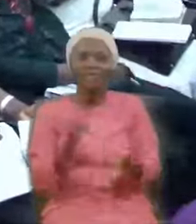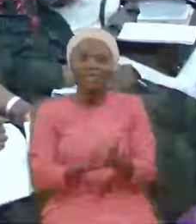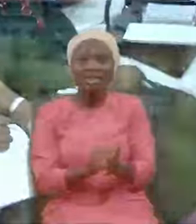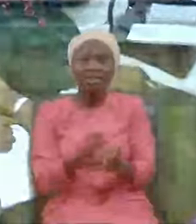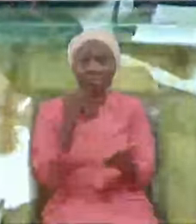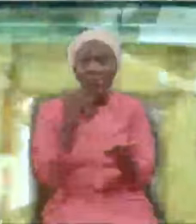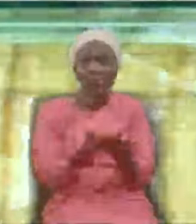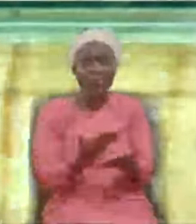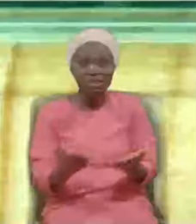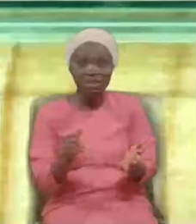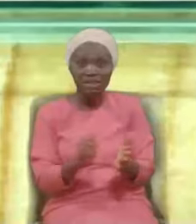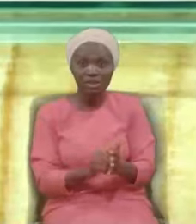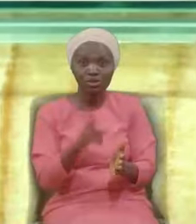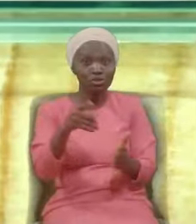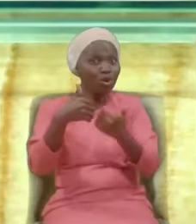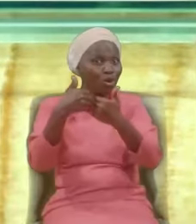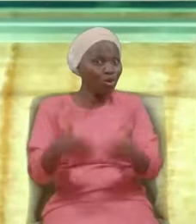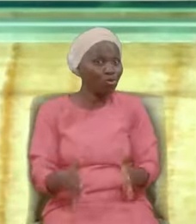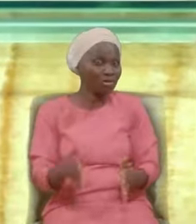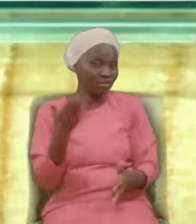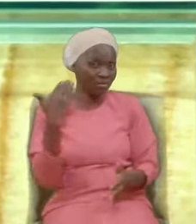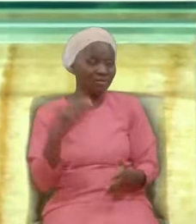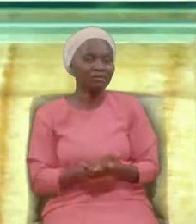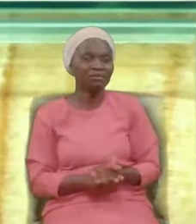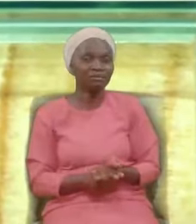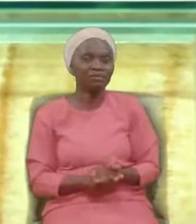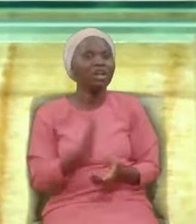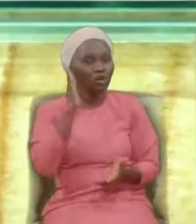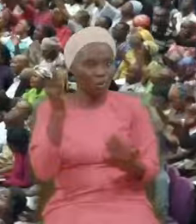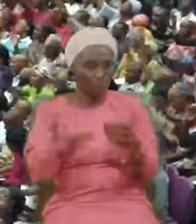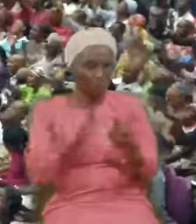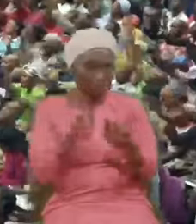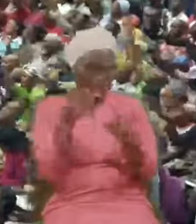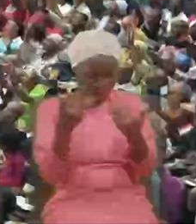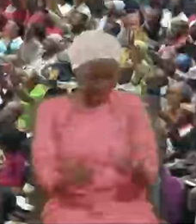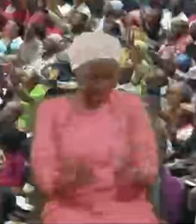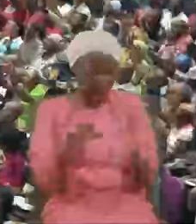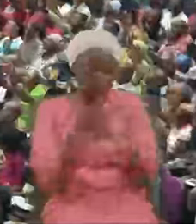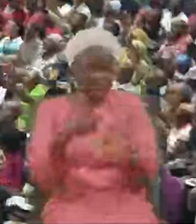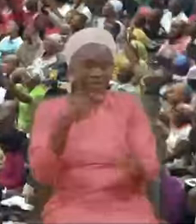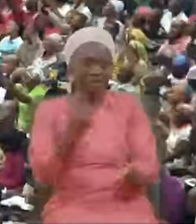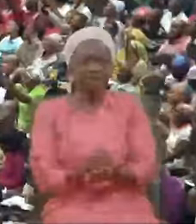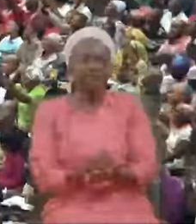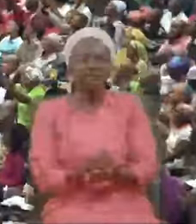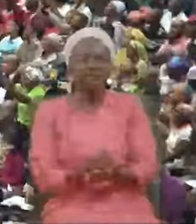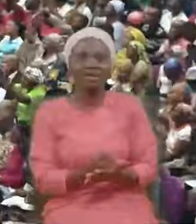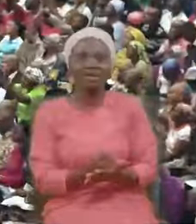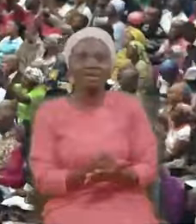Cette bonne chose que tu as perdue, cela reviendra à toi.